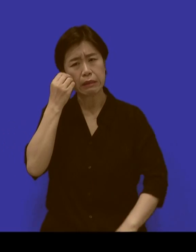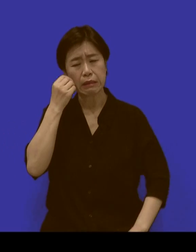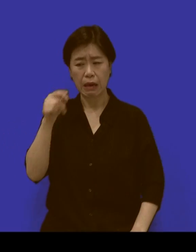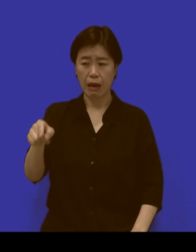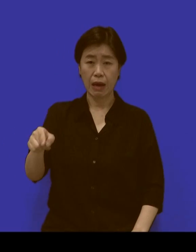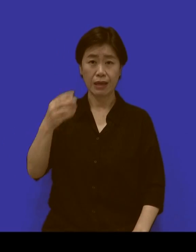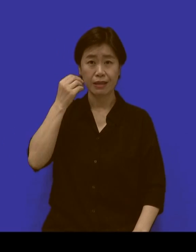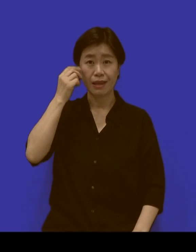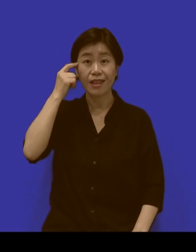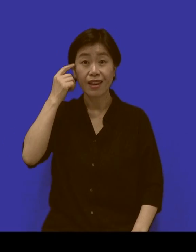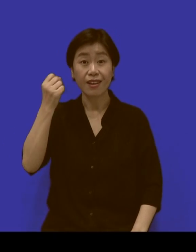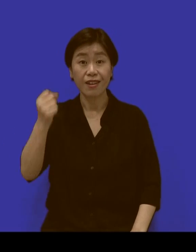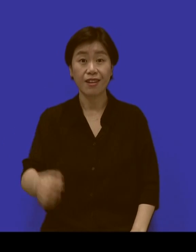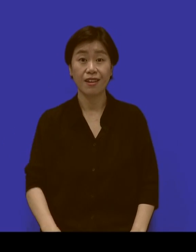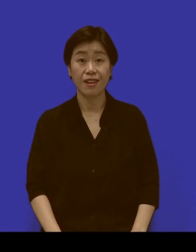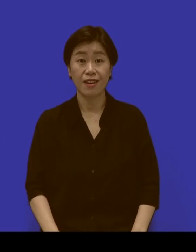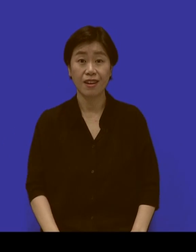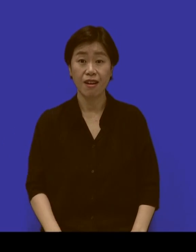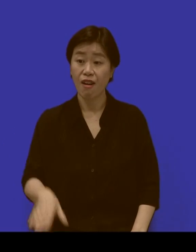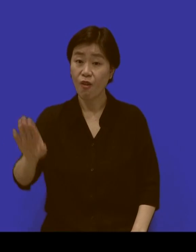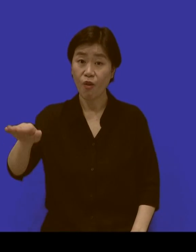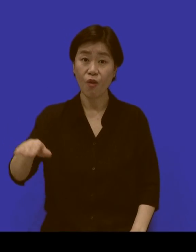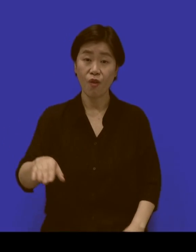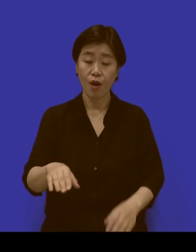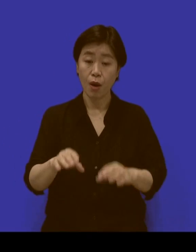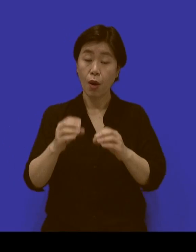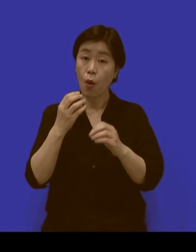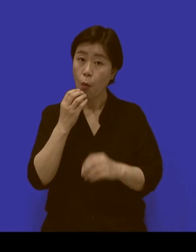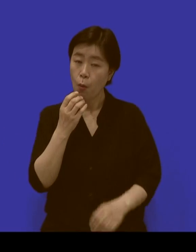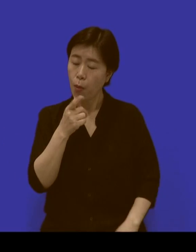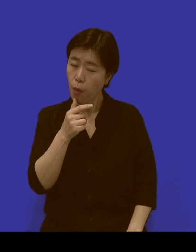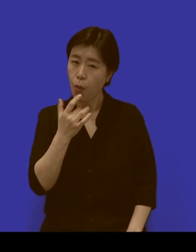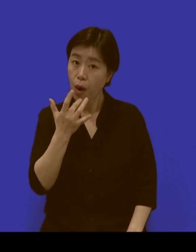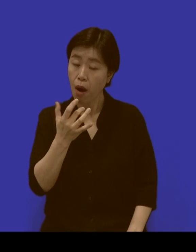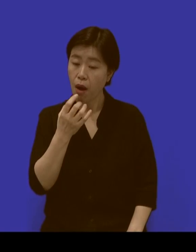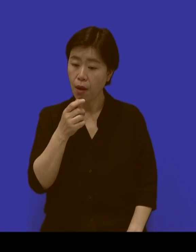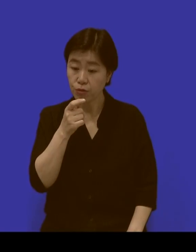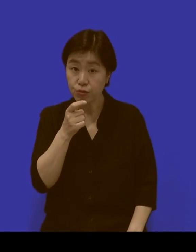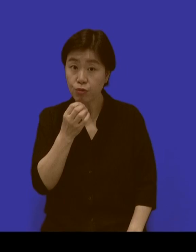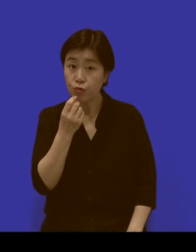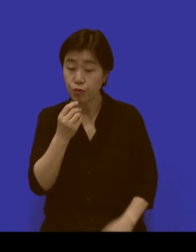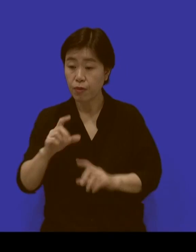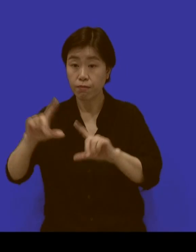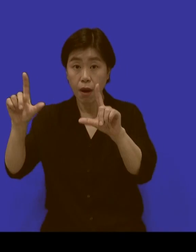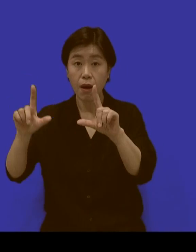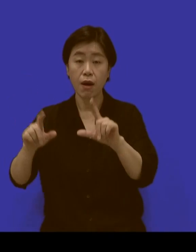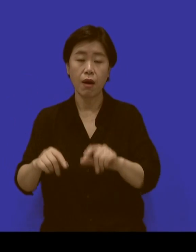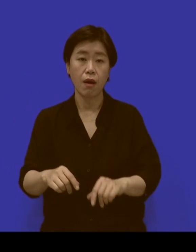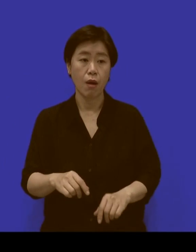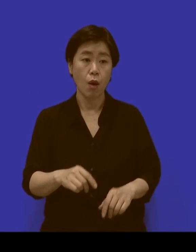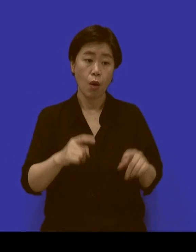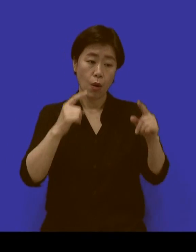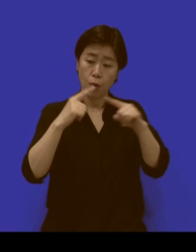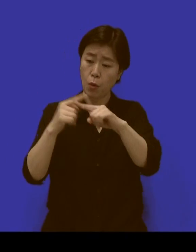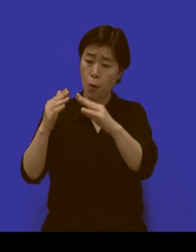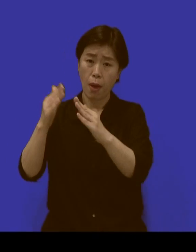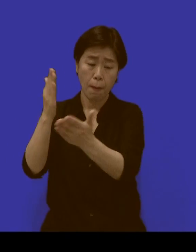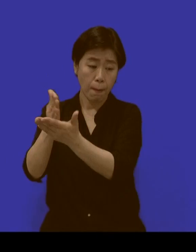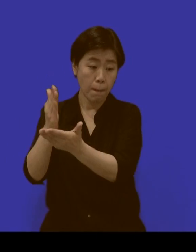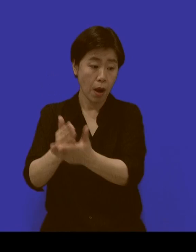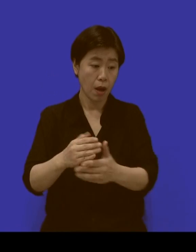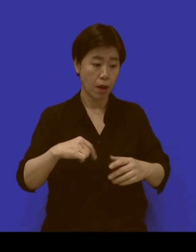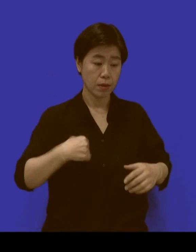빠지네. 네, 그 시간에 자기 어떻게 개발을 해야 공부 안 되는데, 하고. 네네네. 그러니까 어느 정도 적당하게 믿으면서 그렇죠. 적당하게 가고. 네,